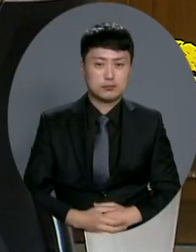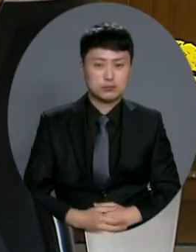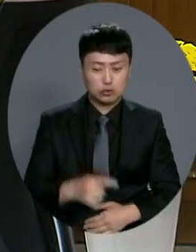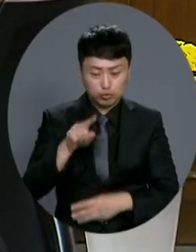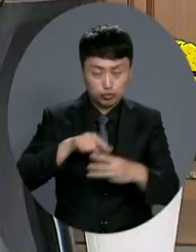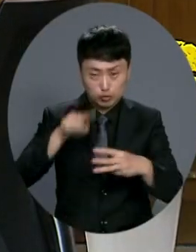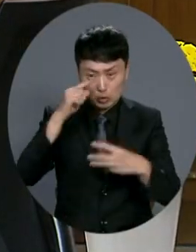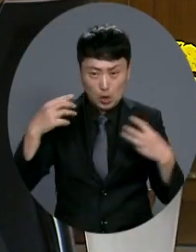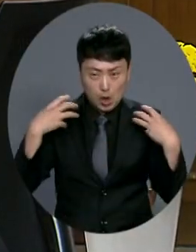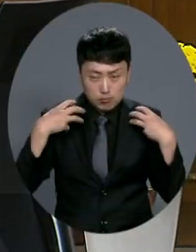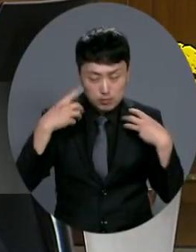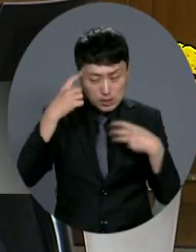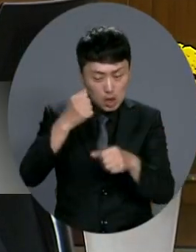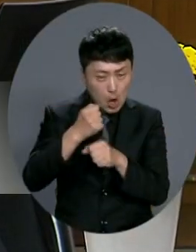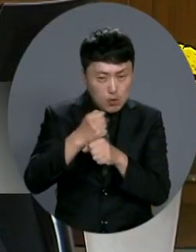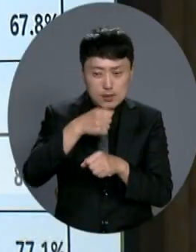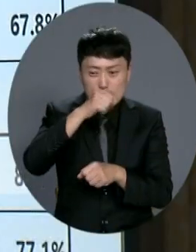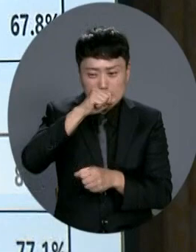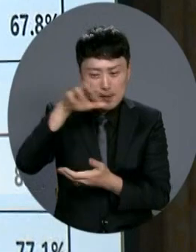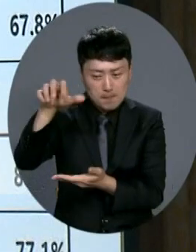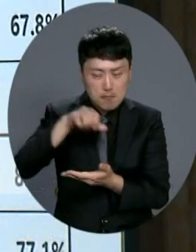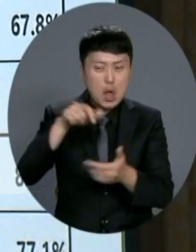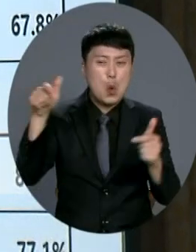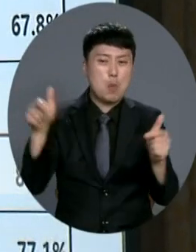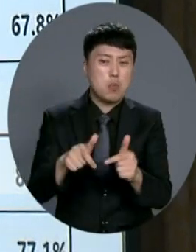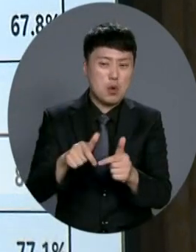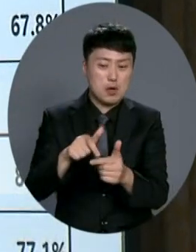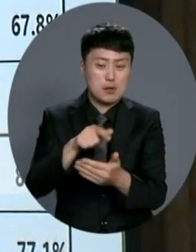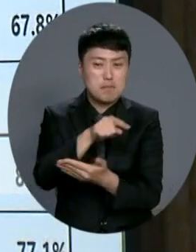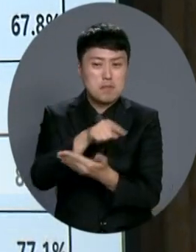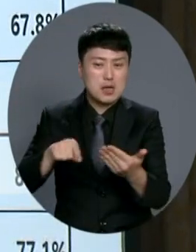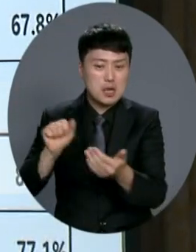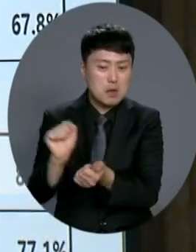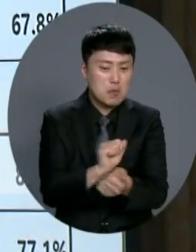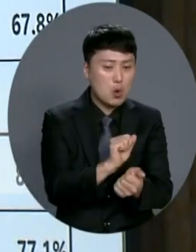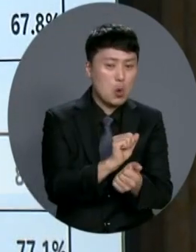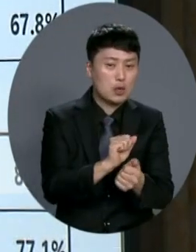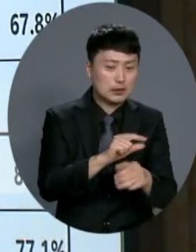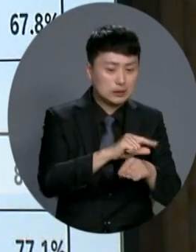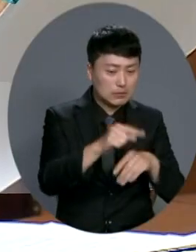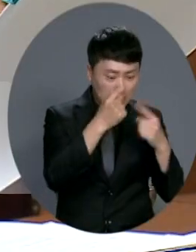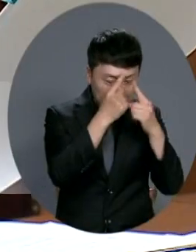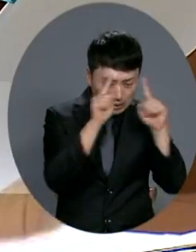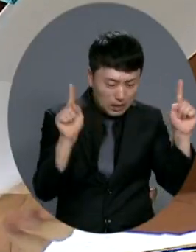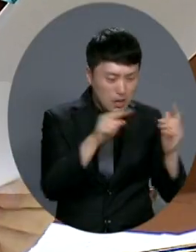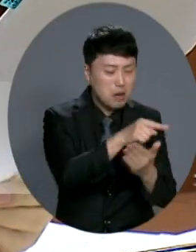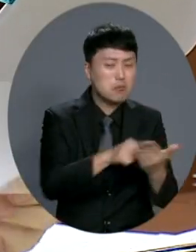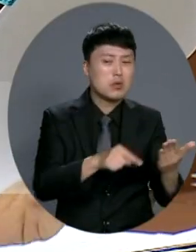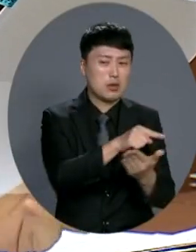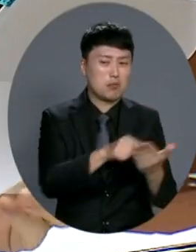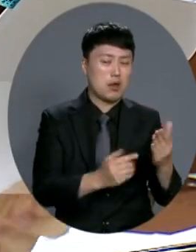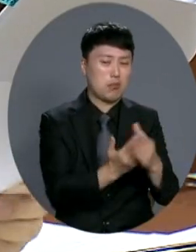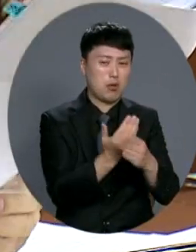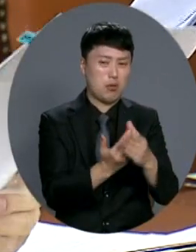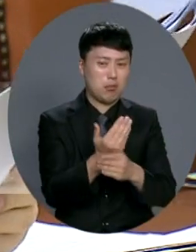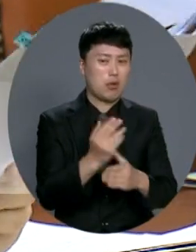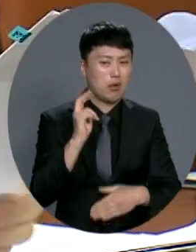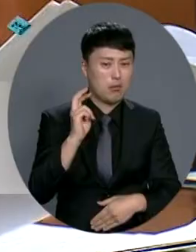윤석열 정부의 R&D 예산 삭감 정책에 따른 피해가 지방대학에 고스란히 집중될 거라는 우려도